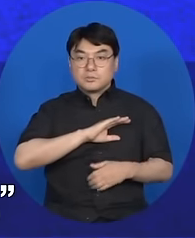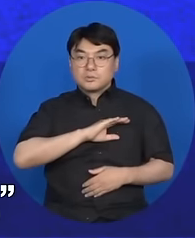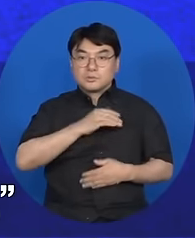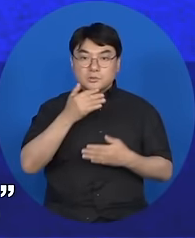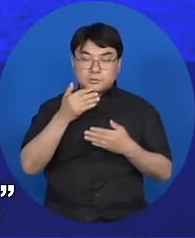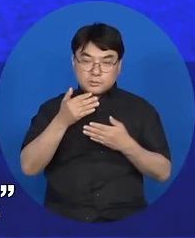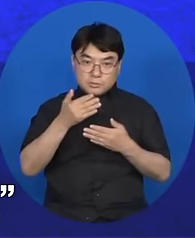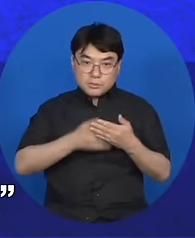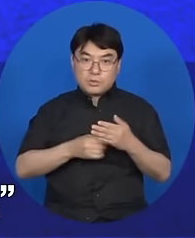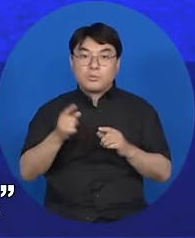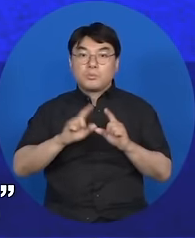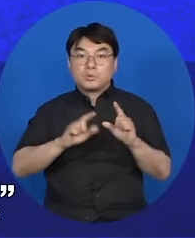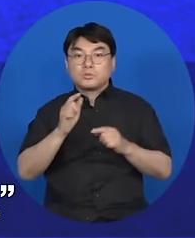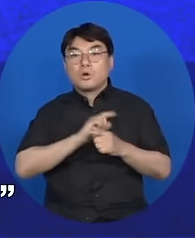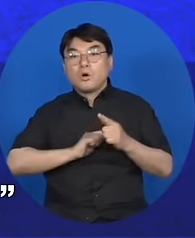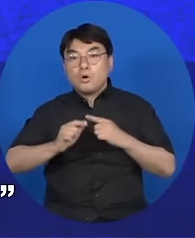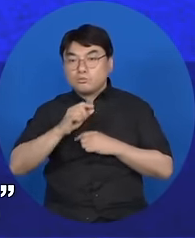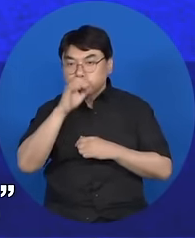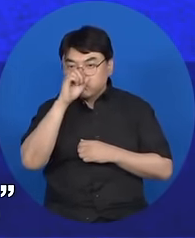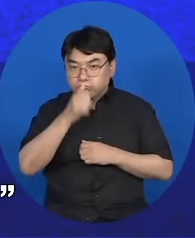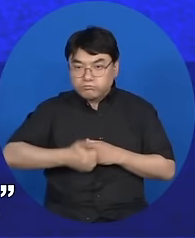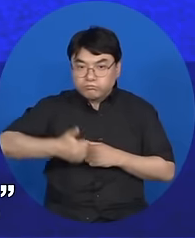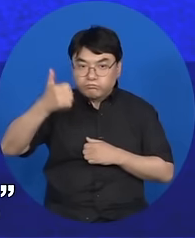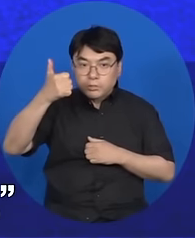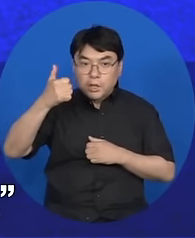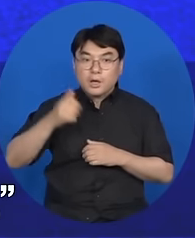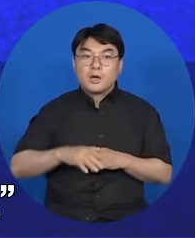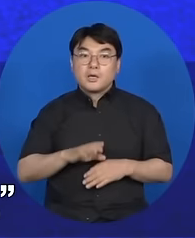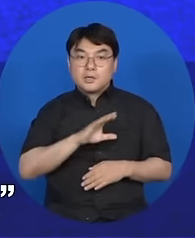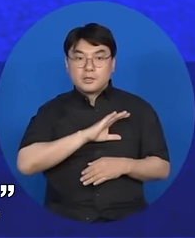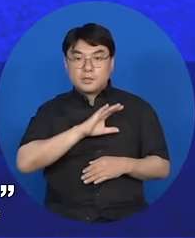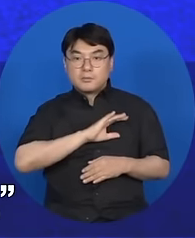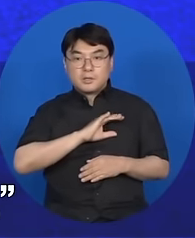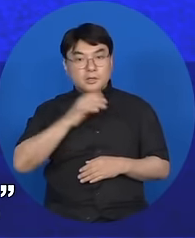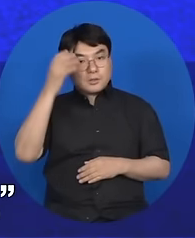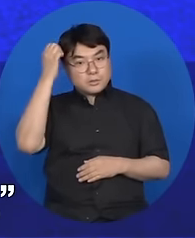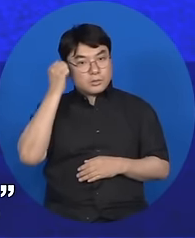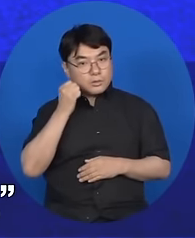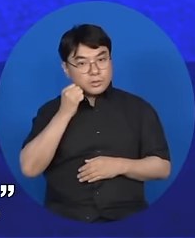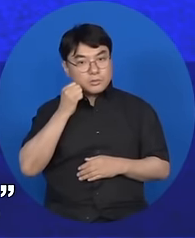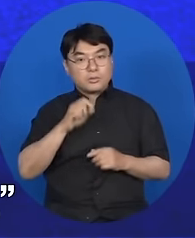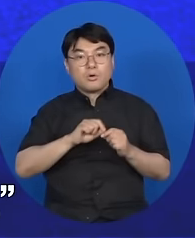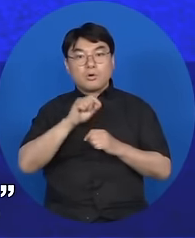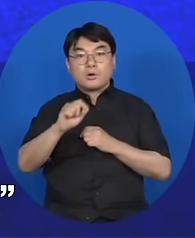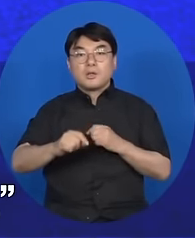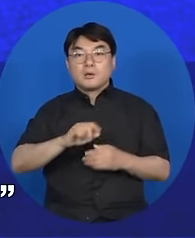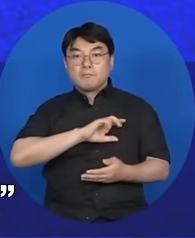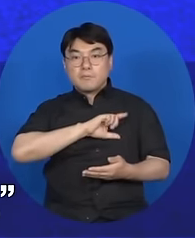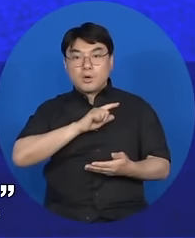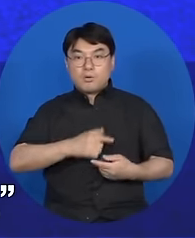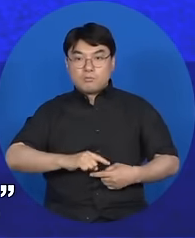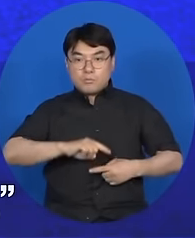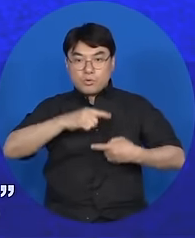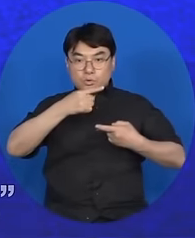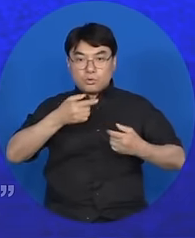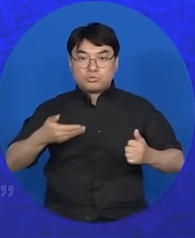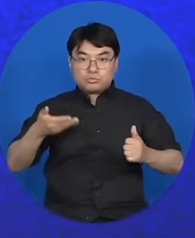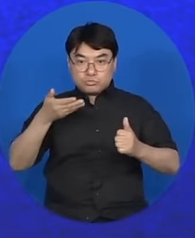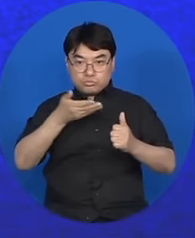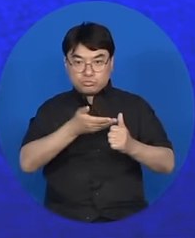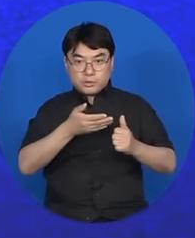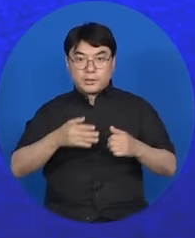낫게 하여 주겠다. 그들의 이름이 잊혀지지 않도록 영원한 명성을 그들에게 주겠다. 분명히 내시가 나중에 이 말씀까지도 읽었을 거란